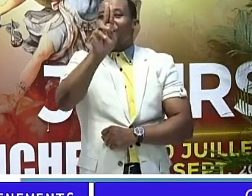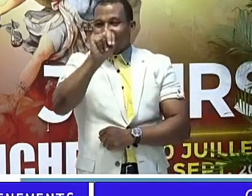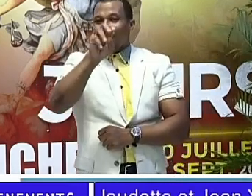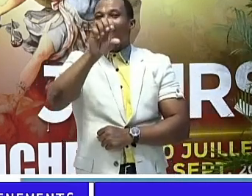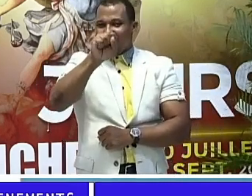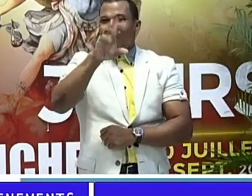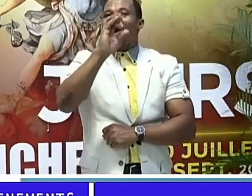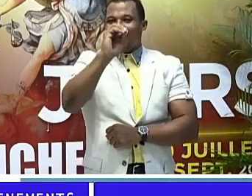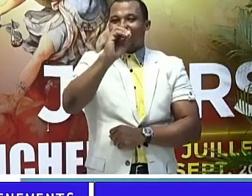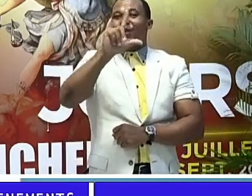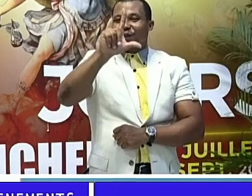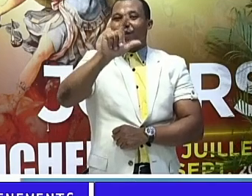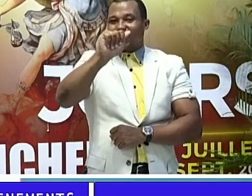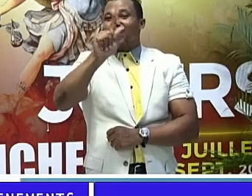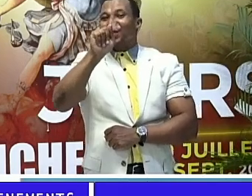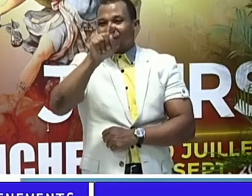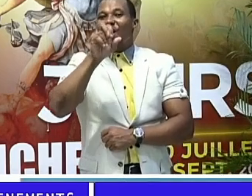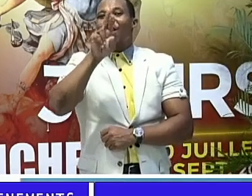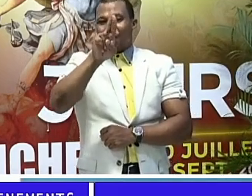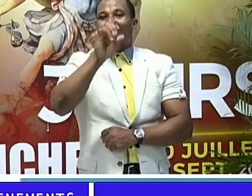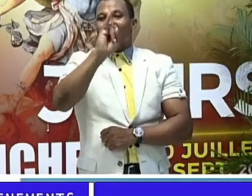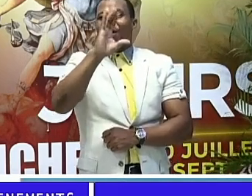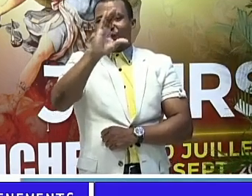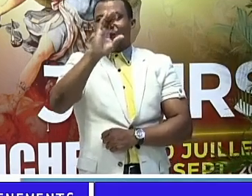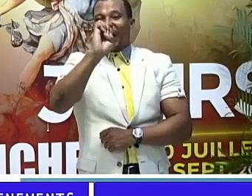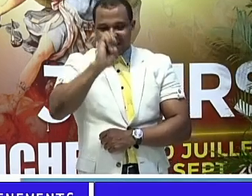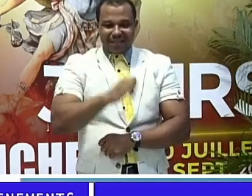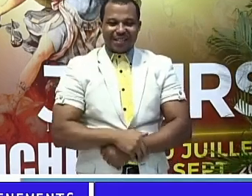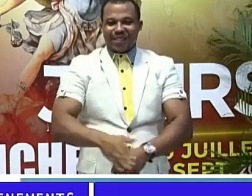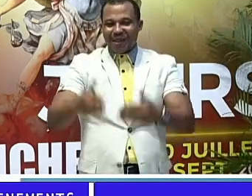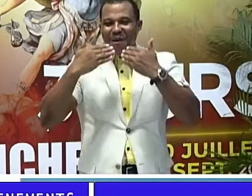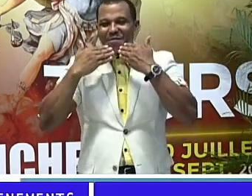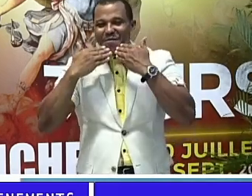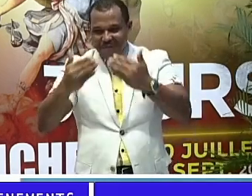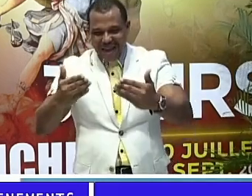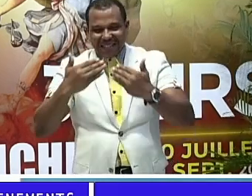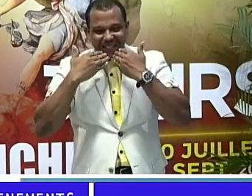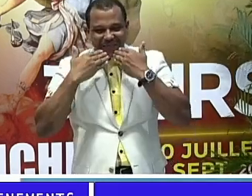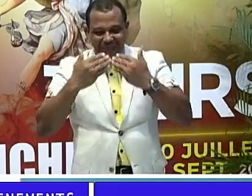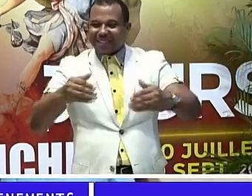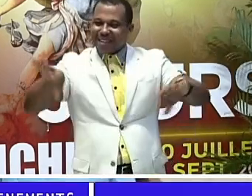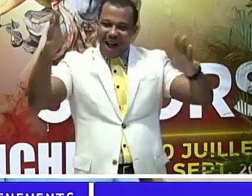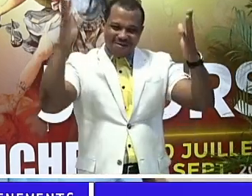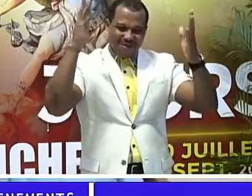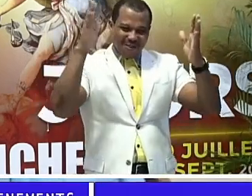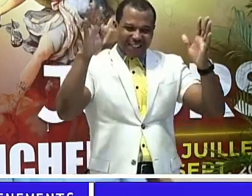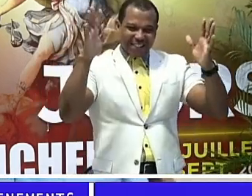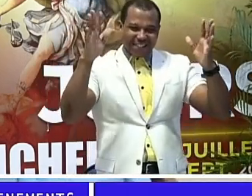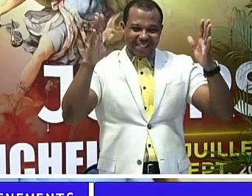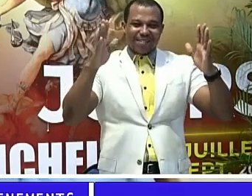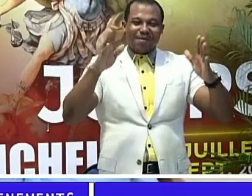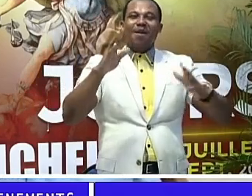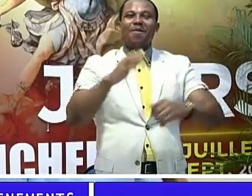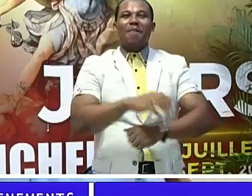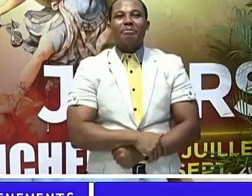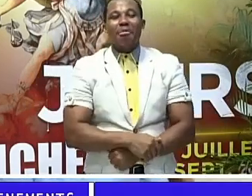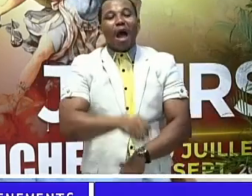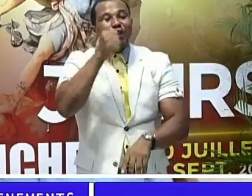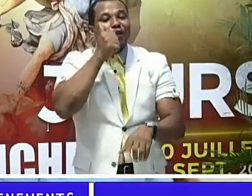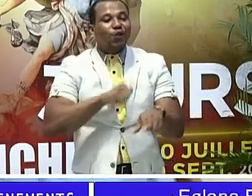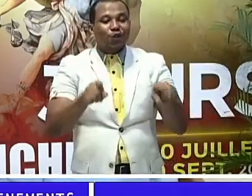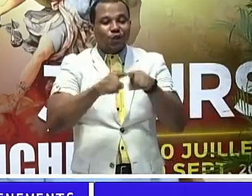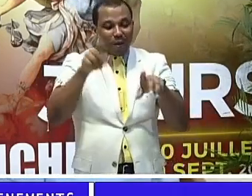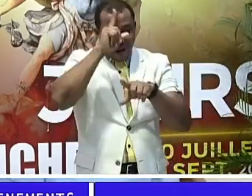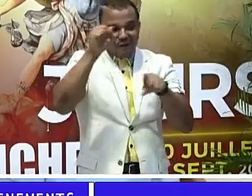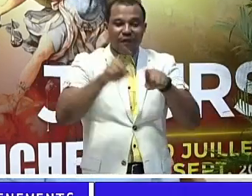ou senti grand effort de rigueur qui a développé. Nous disons félicitations. Et puis, Frère Maxemio,